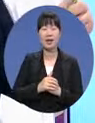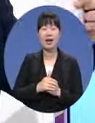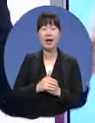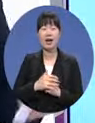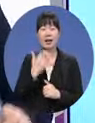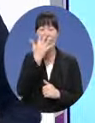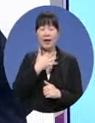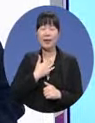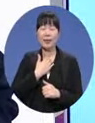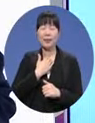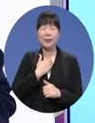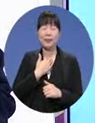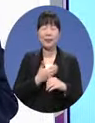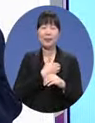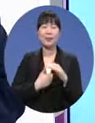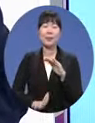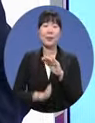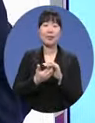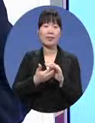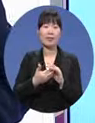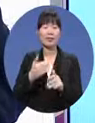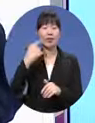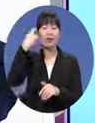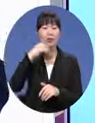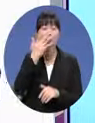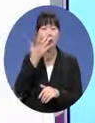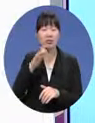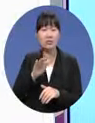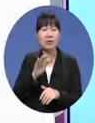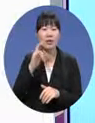오르가즘 못 느끼는데도 아 막 이렇게 하는 거예요. 이게 완전히. 어? 잡으려고요.